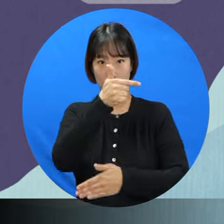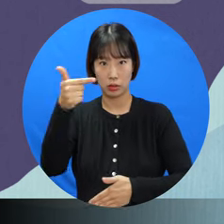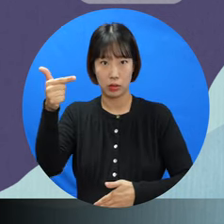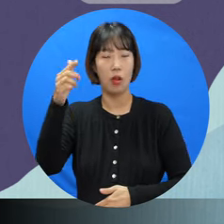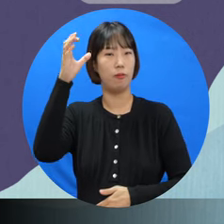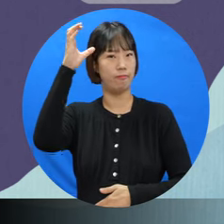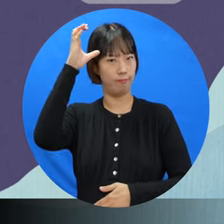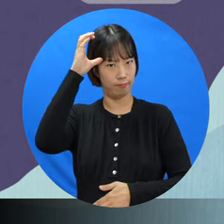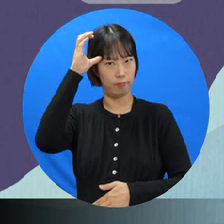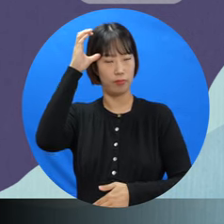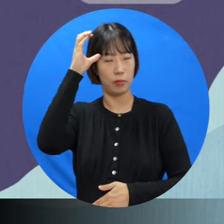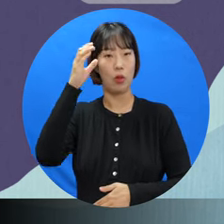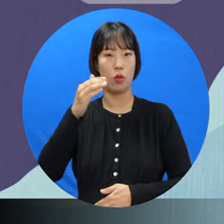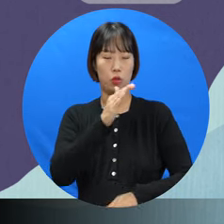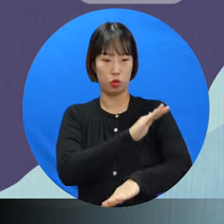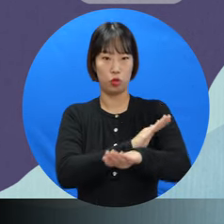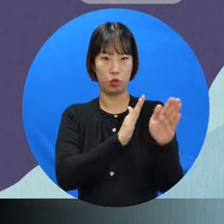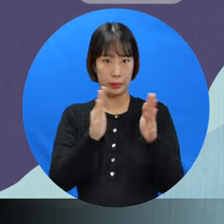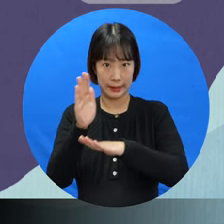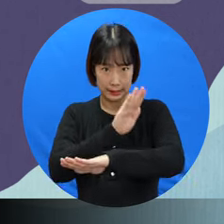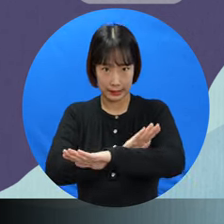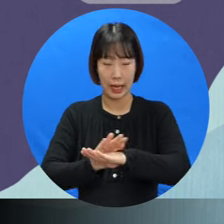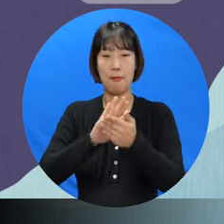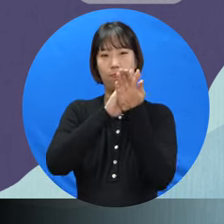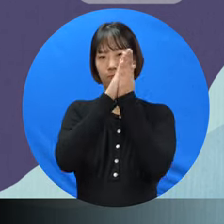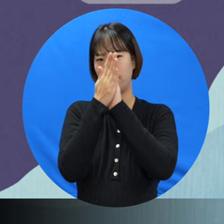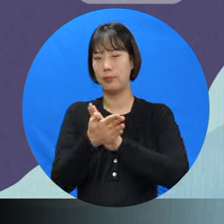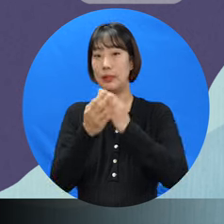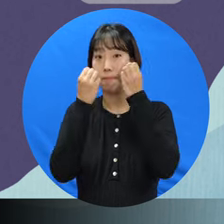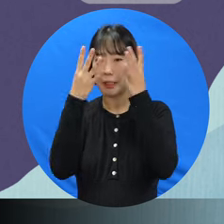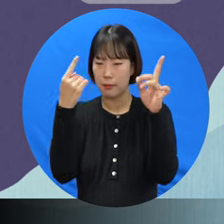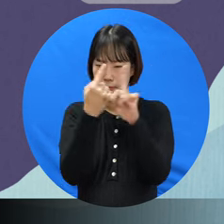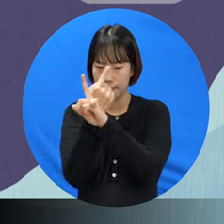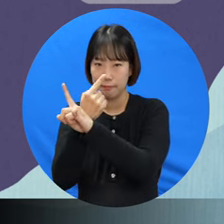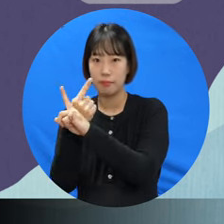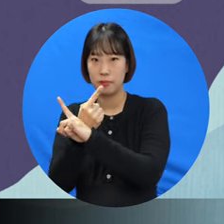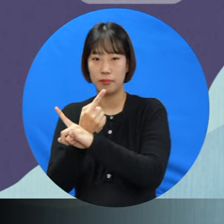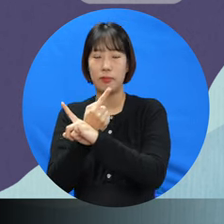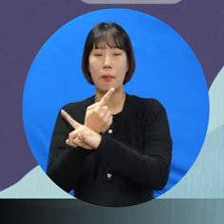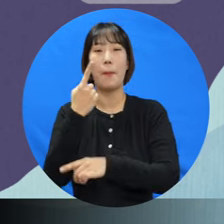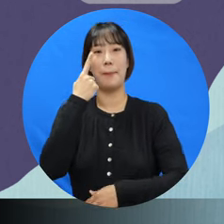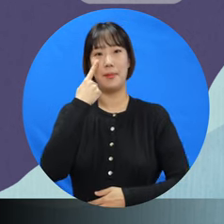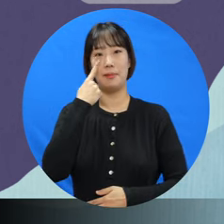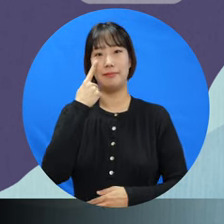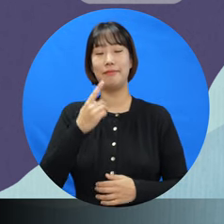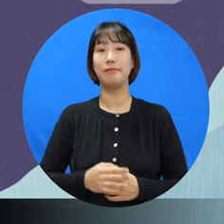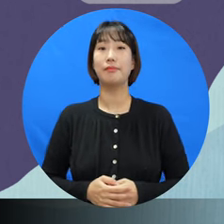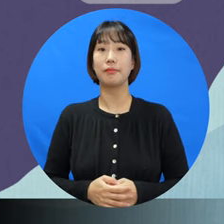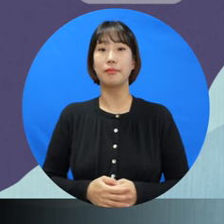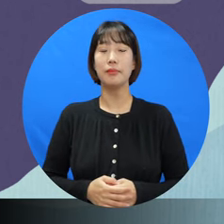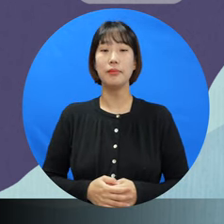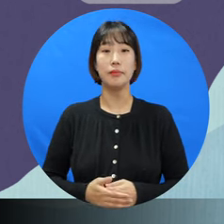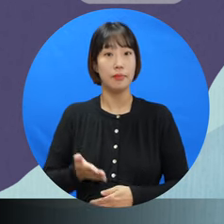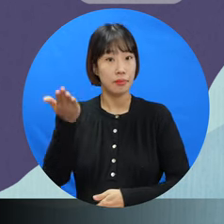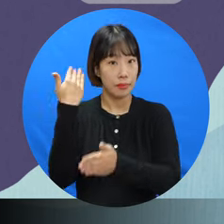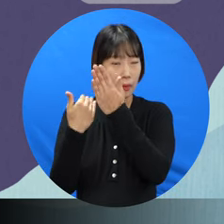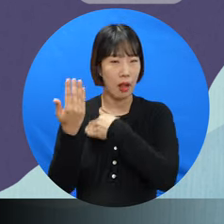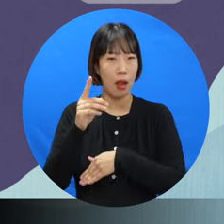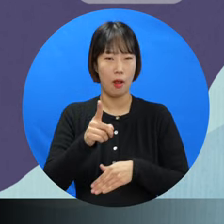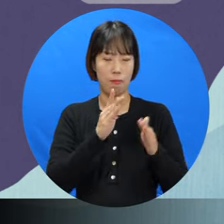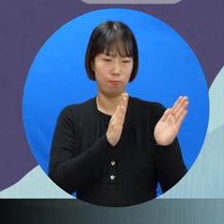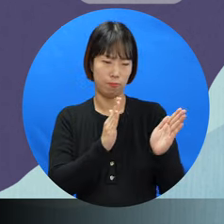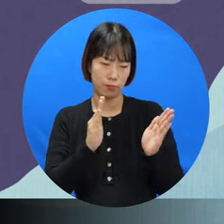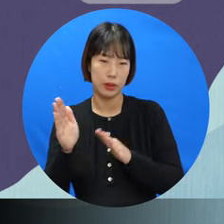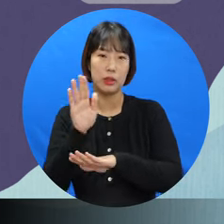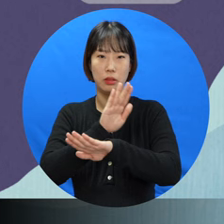기틀을 더욱 경고에 따져가면서 변화와 혁신을 선도해 가겠습니다 지난시간